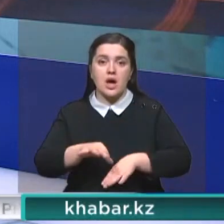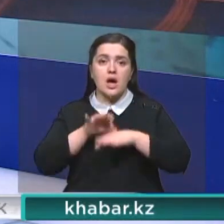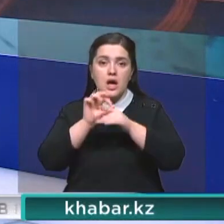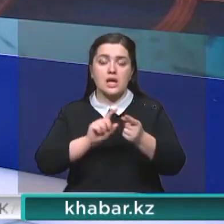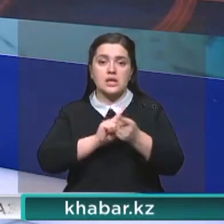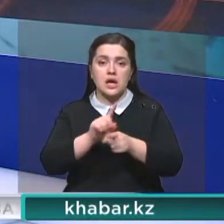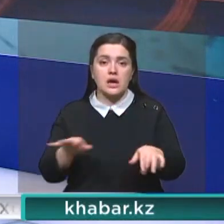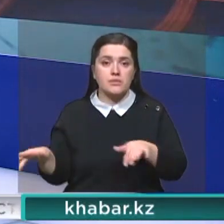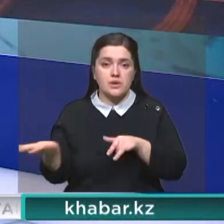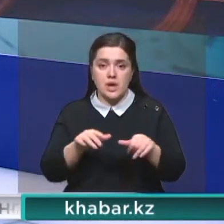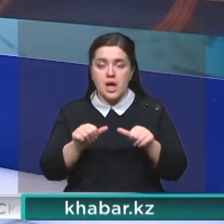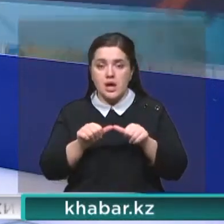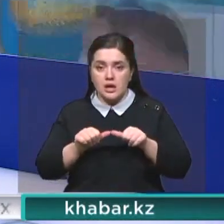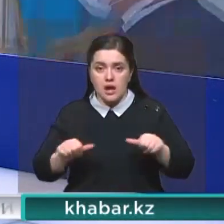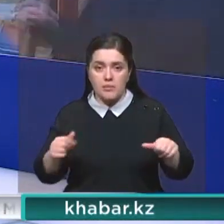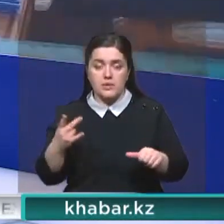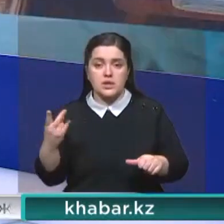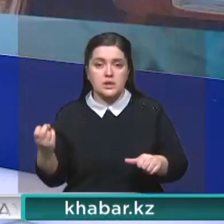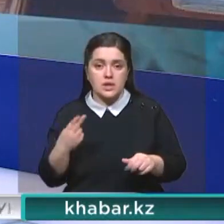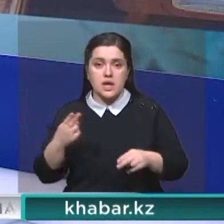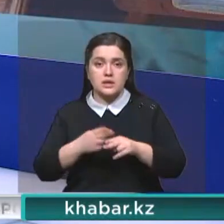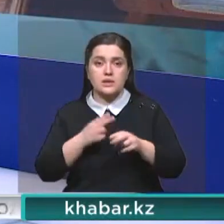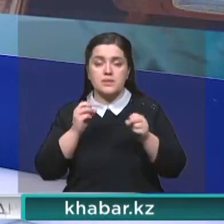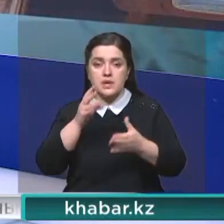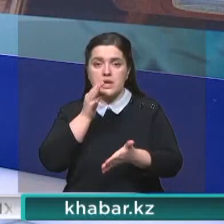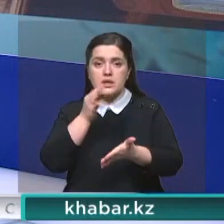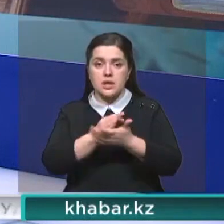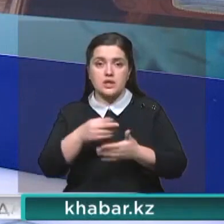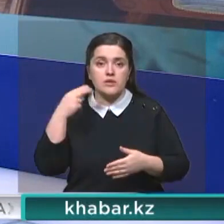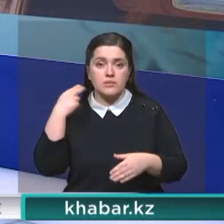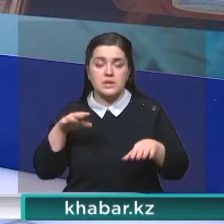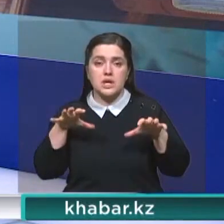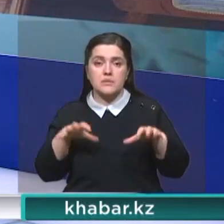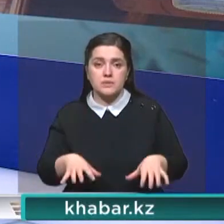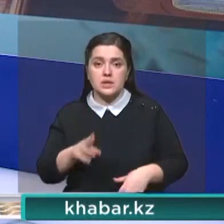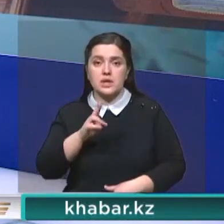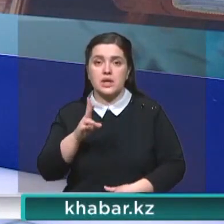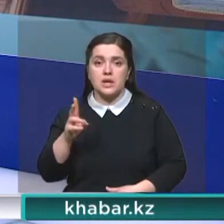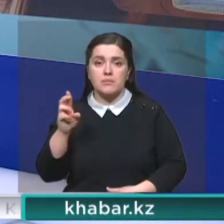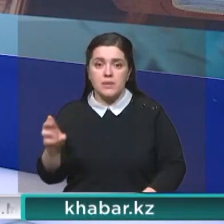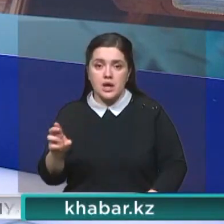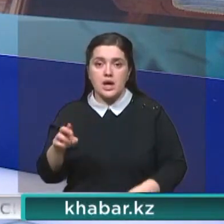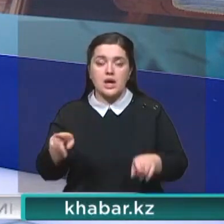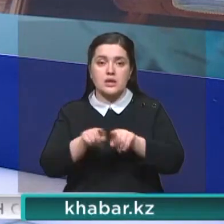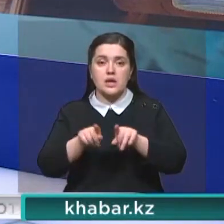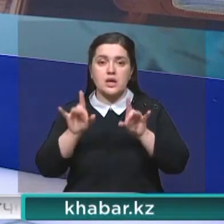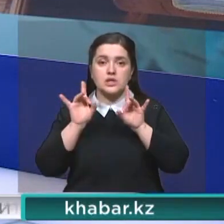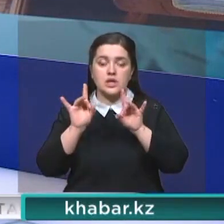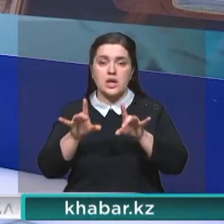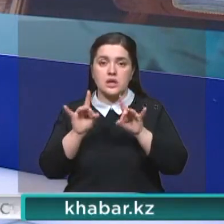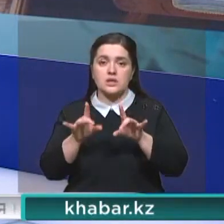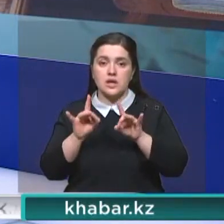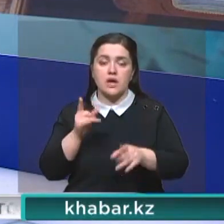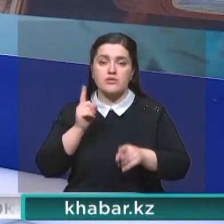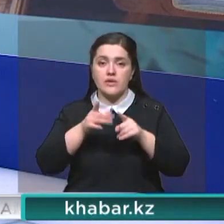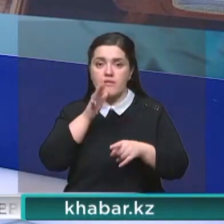и а ходе реформирования деятельности комитета нацбезопасности доложил президенту председатель кнб эрмек со геймбоев